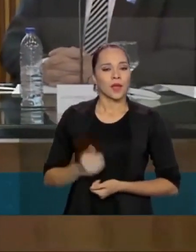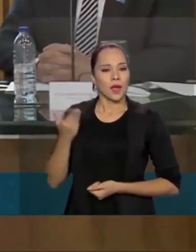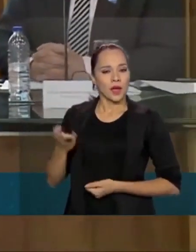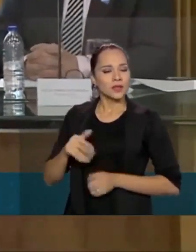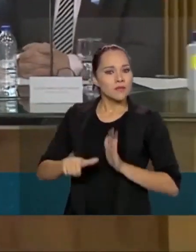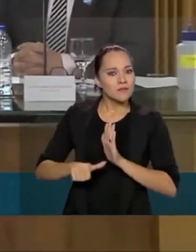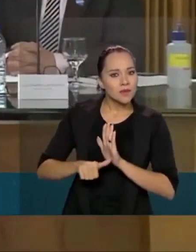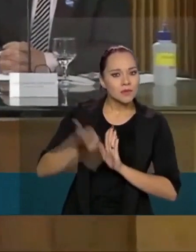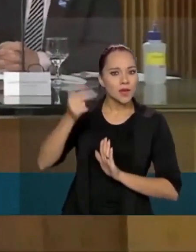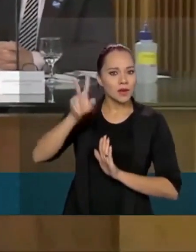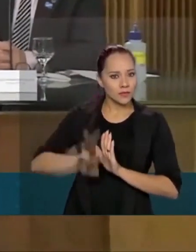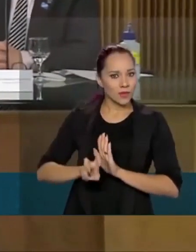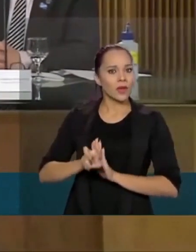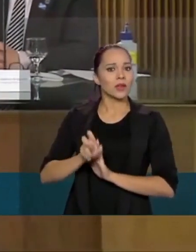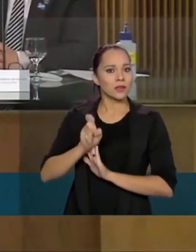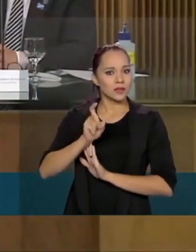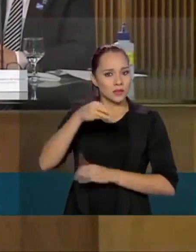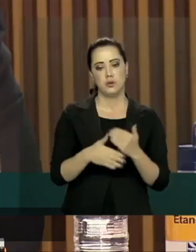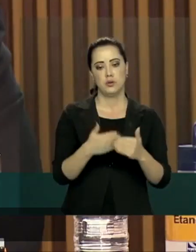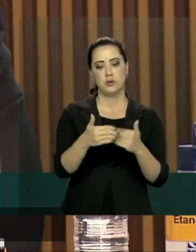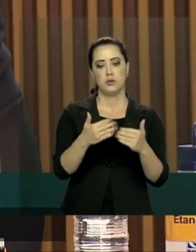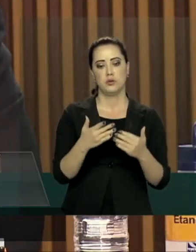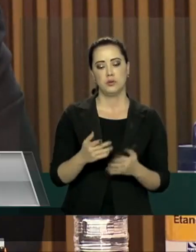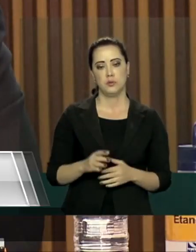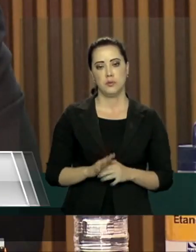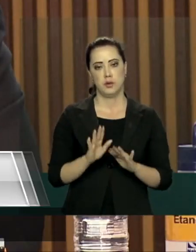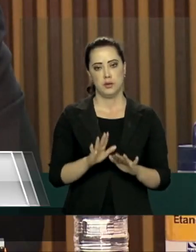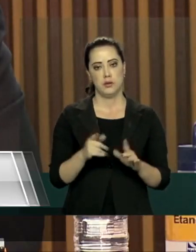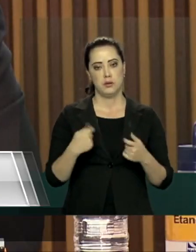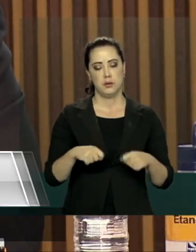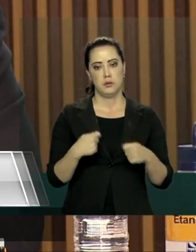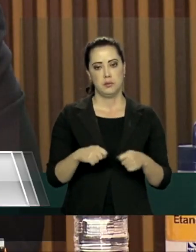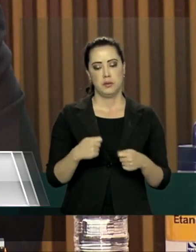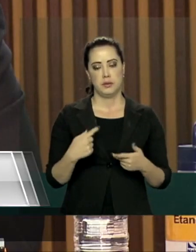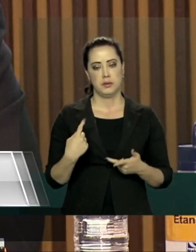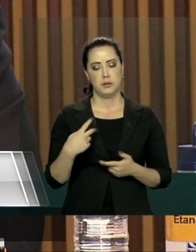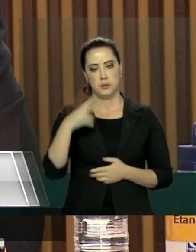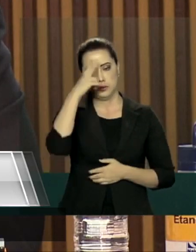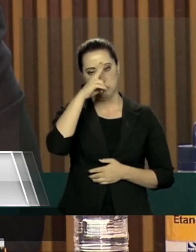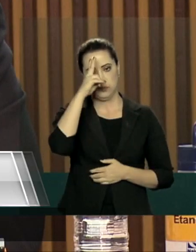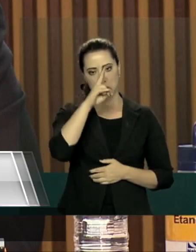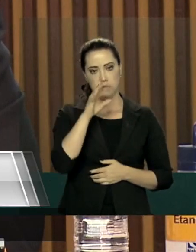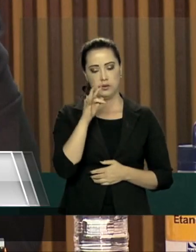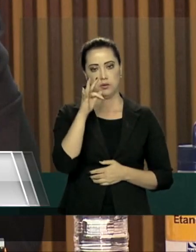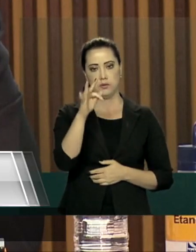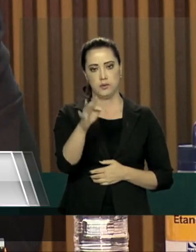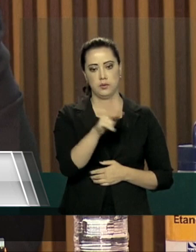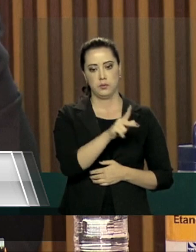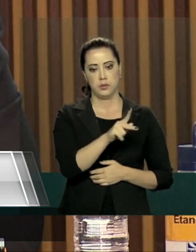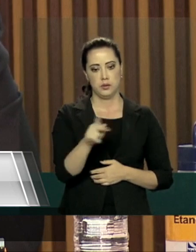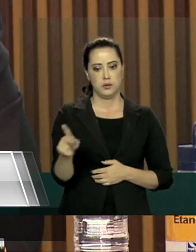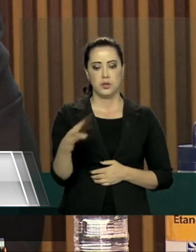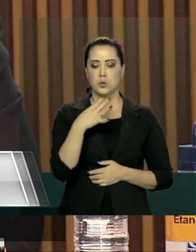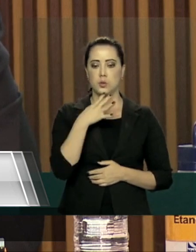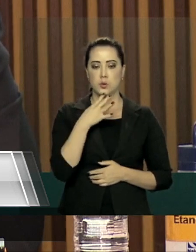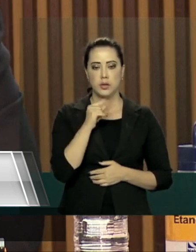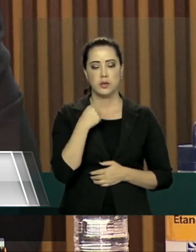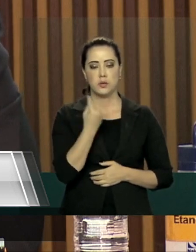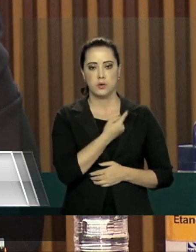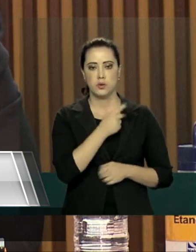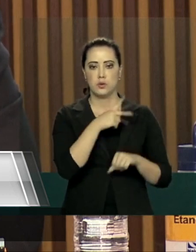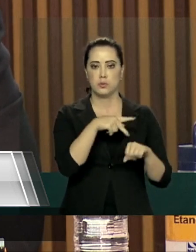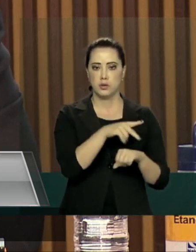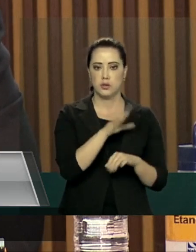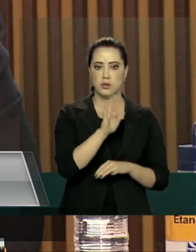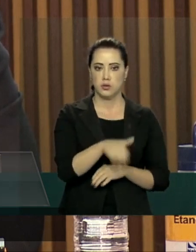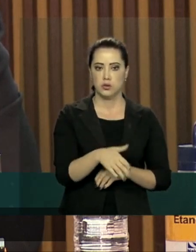字可能增长了20%。 Vamos lembrar que o futuro presidente é ele, conhece o nosso país, já